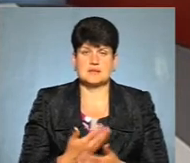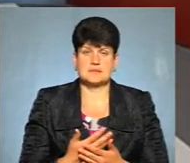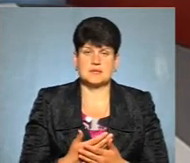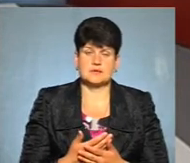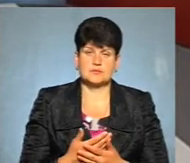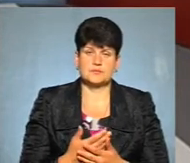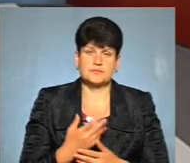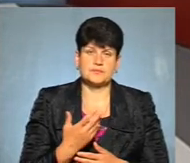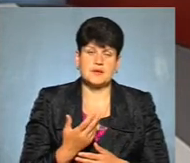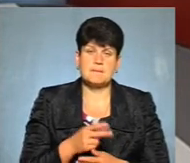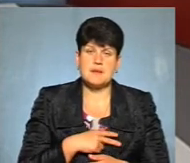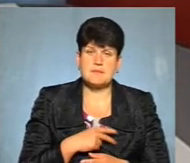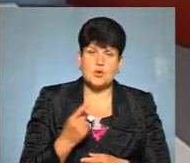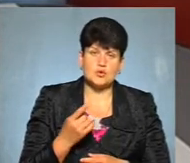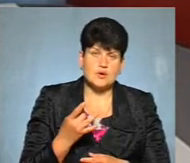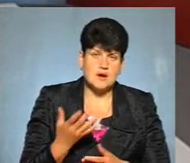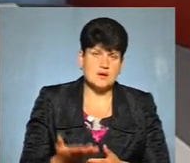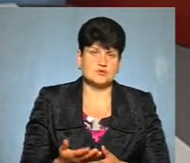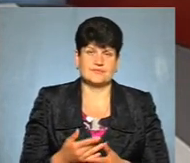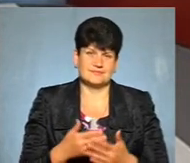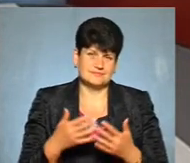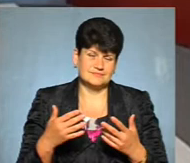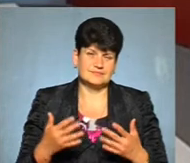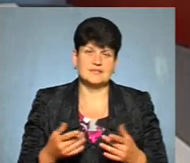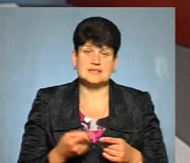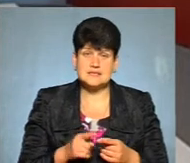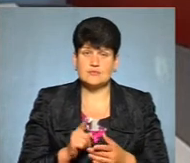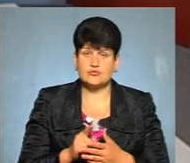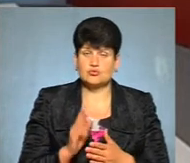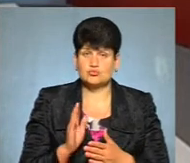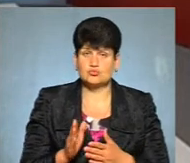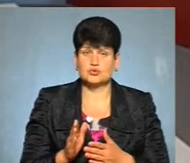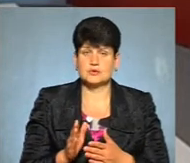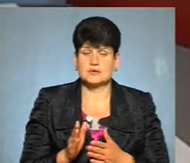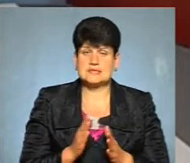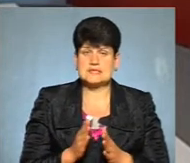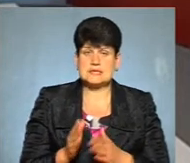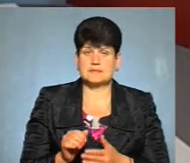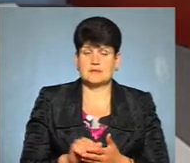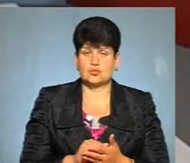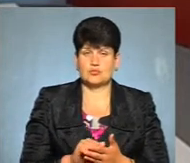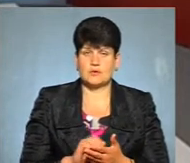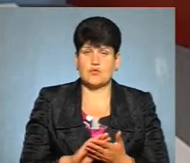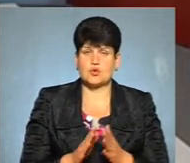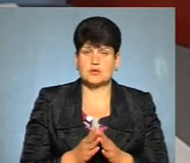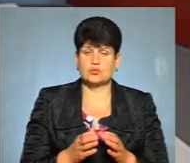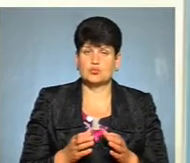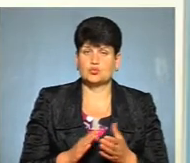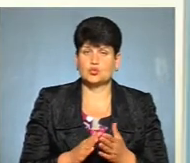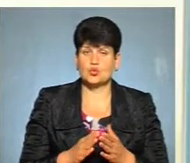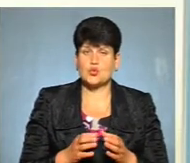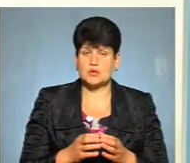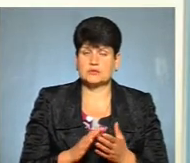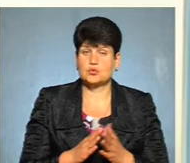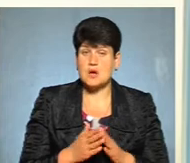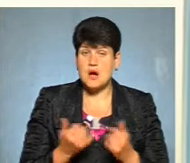постійного характеру, премії одноразового характеру. І це повинно бути системним документом колективного договору. А коли це перевести,